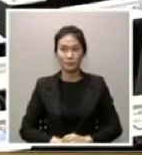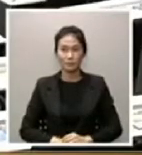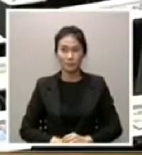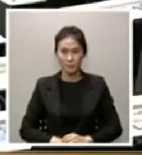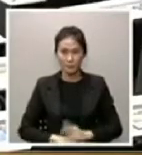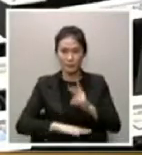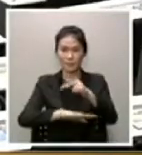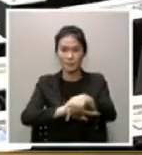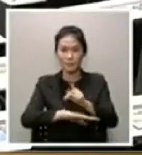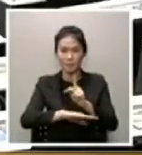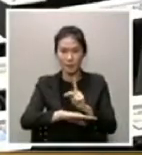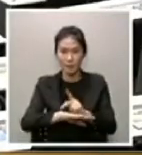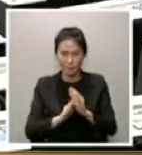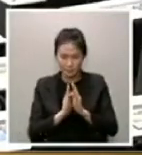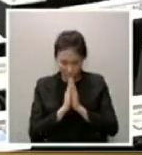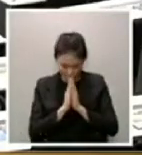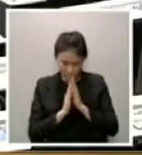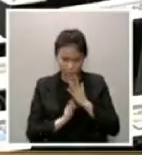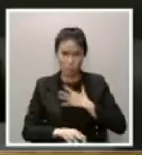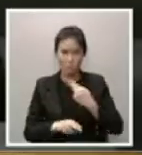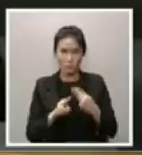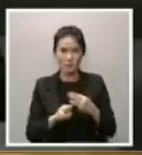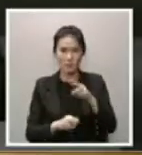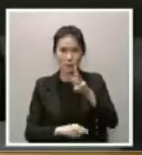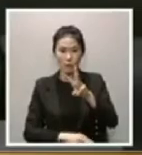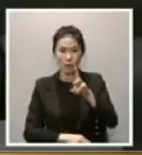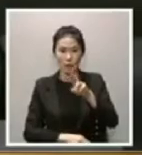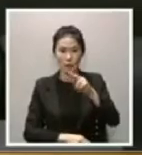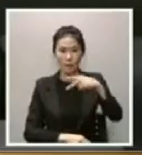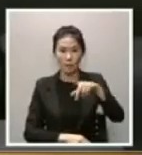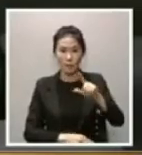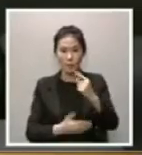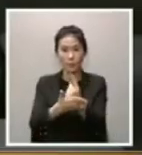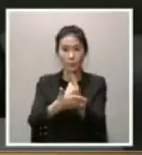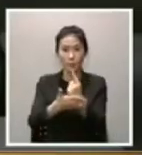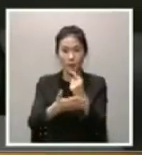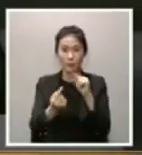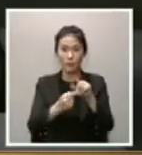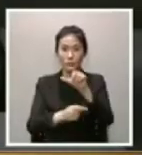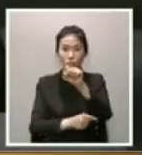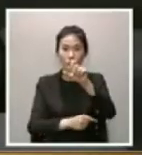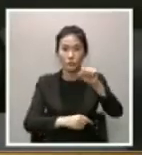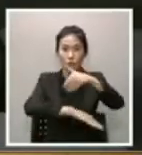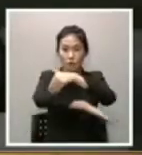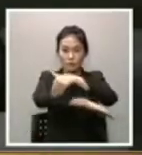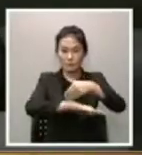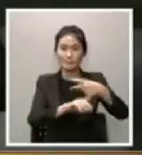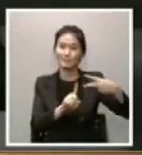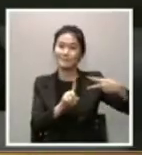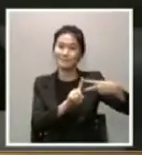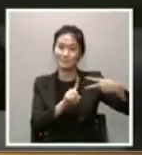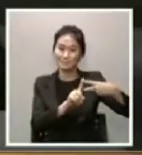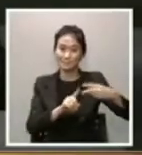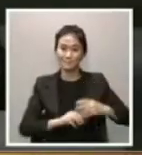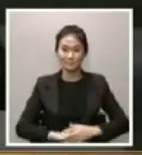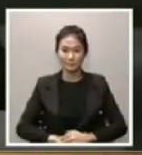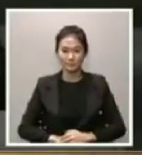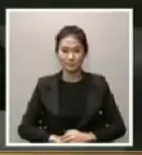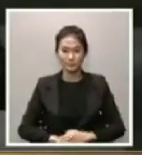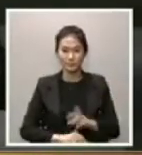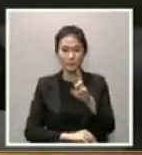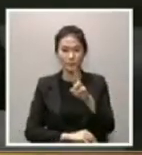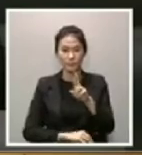กราบเรียนประธานสภาที่เคารพครับผมนายวรภพวิริยโรธผู้แทนราษฎรแบบบัญชีรายชื่อพรรคอนาคตใหม่ครับร่างกฎหม